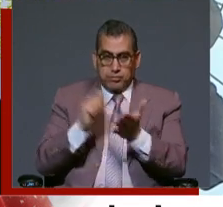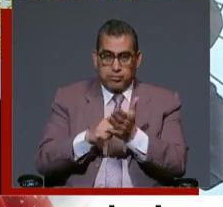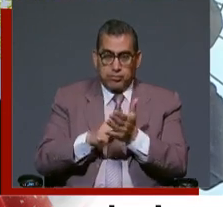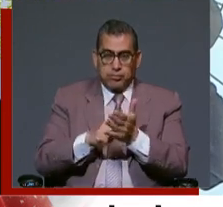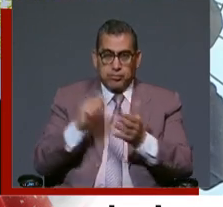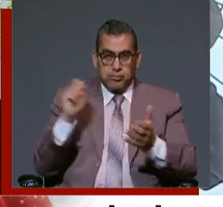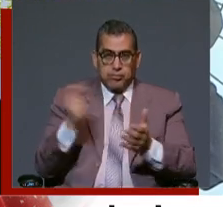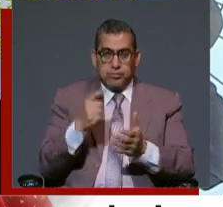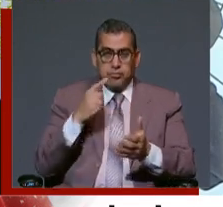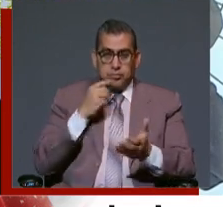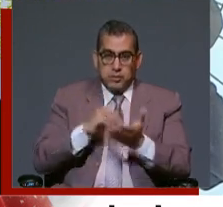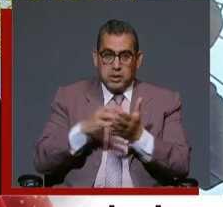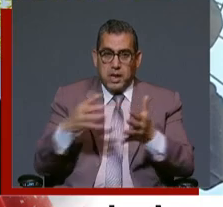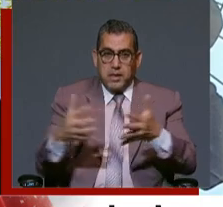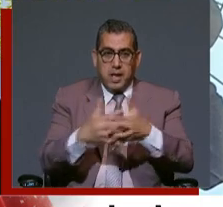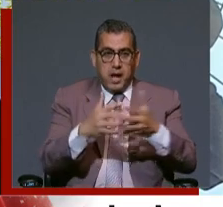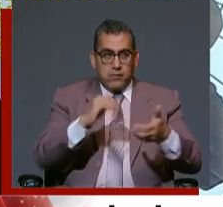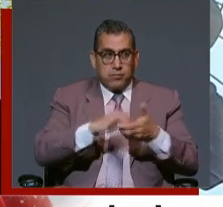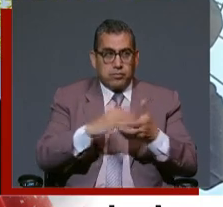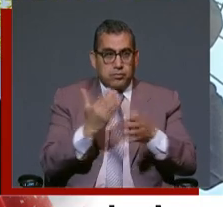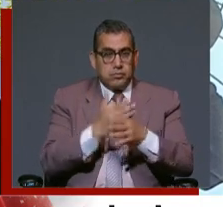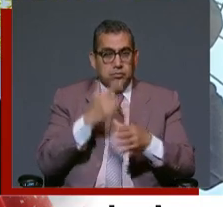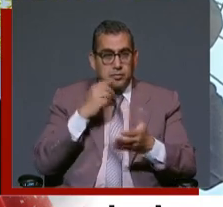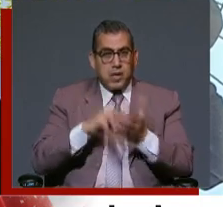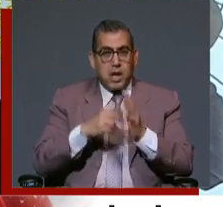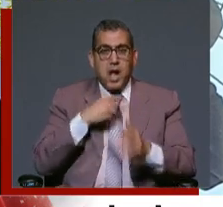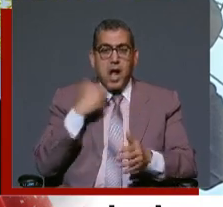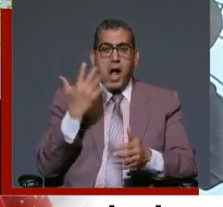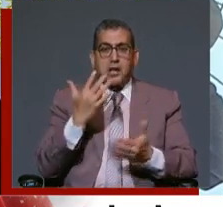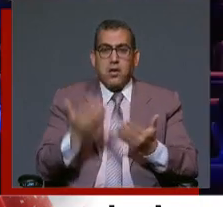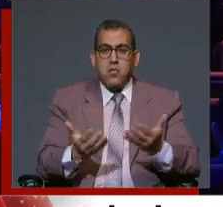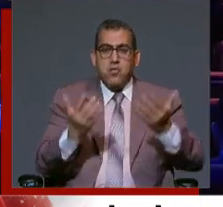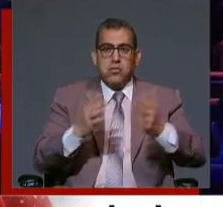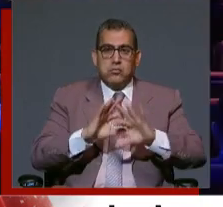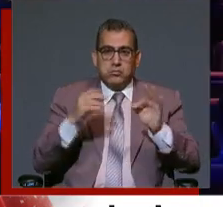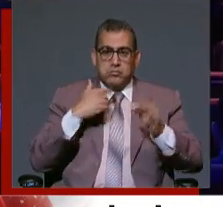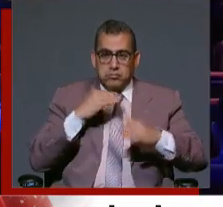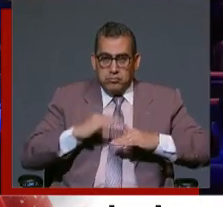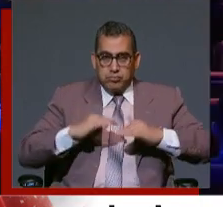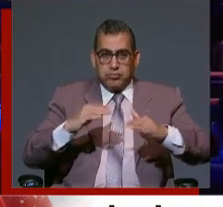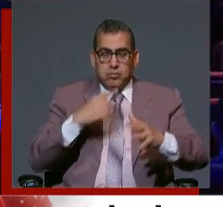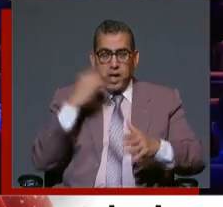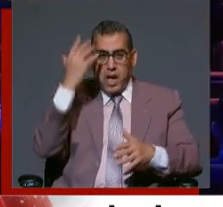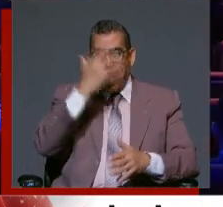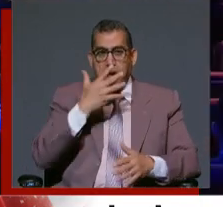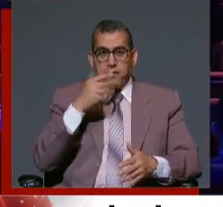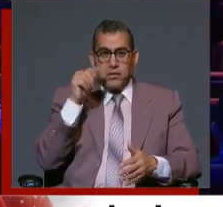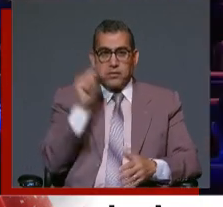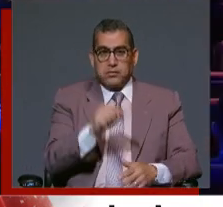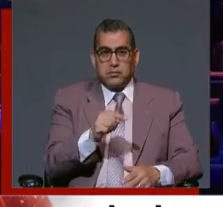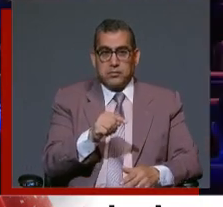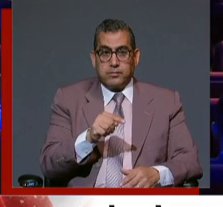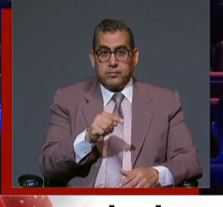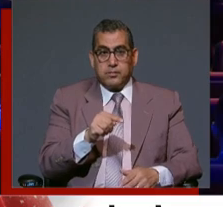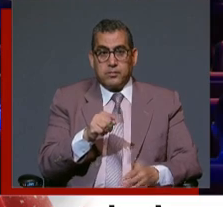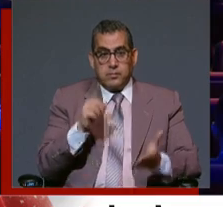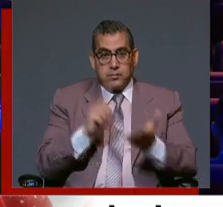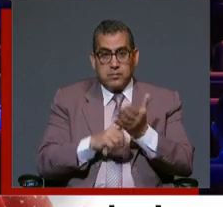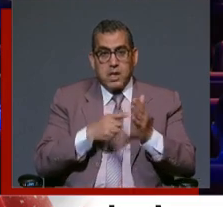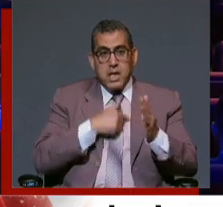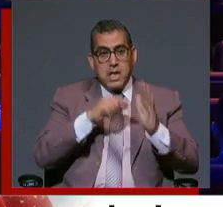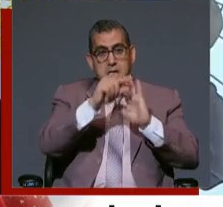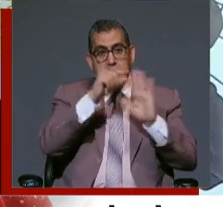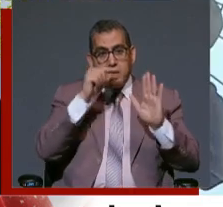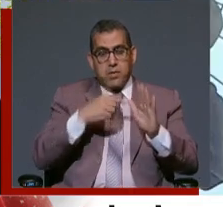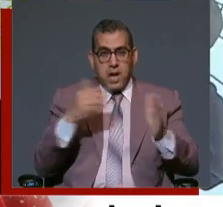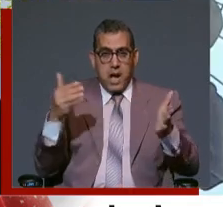إطلاق تحالف من أجل البنية الخضراء التحتية في أفريقيا تحت اسم